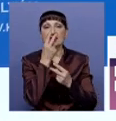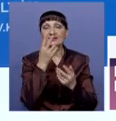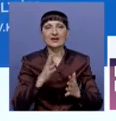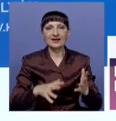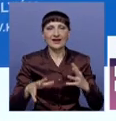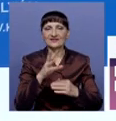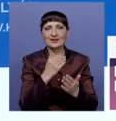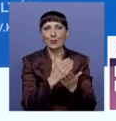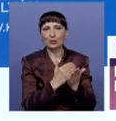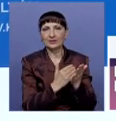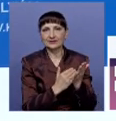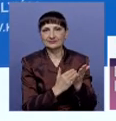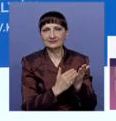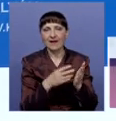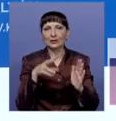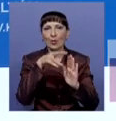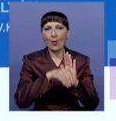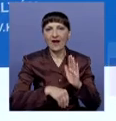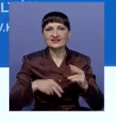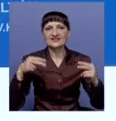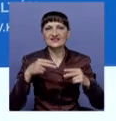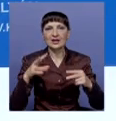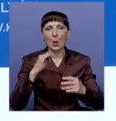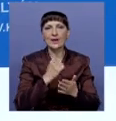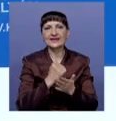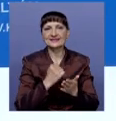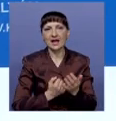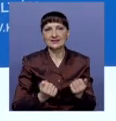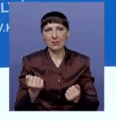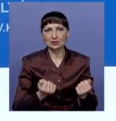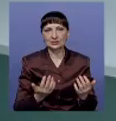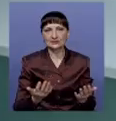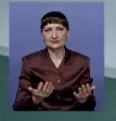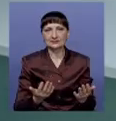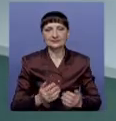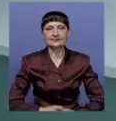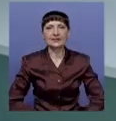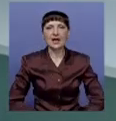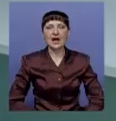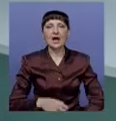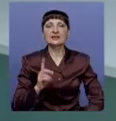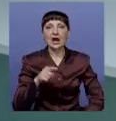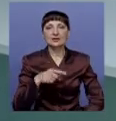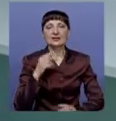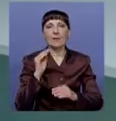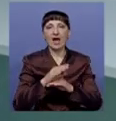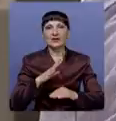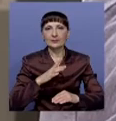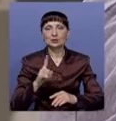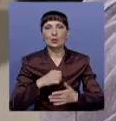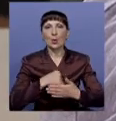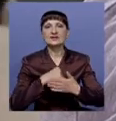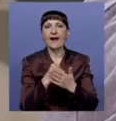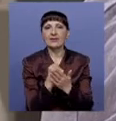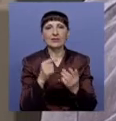все пункты, которые указаны в свидетельстве о регистрации транспортного средства. Жандос Мураталиев также добавил, что